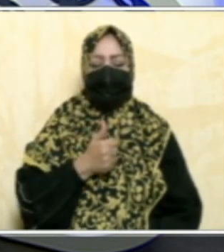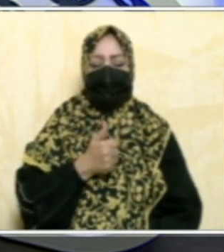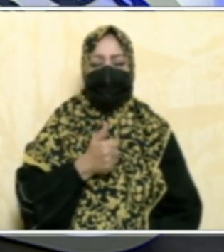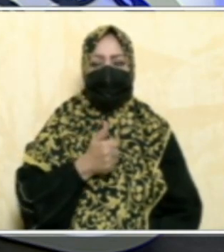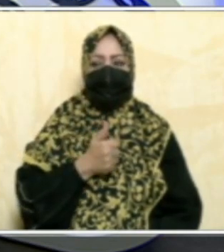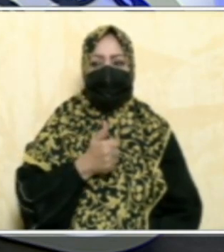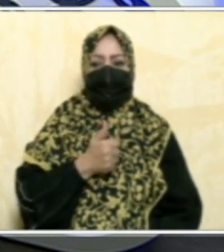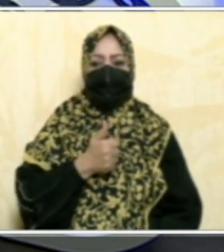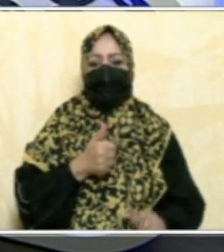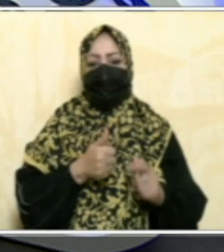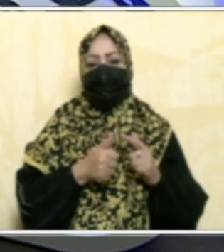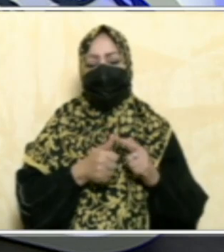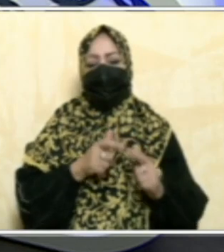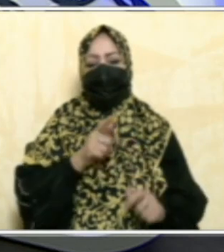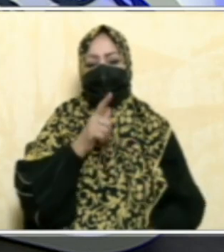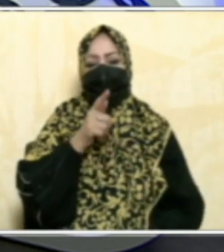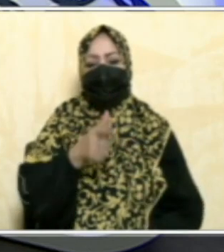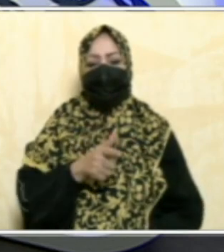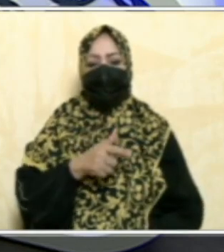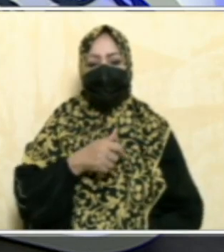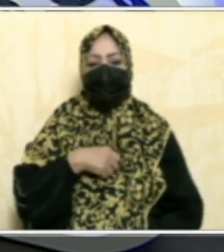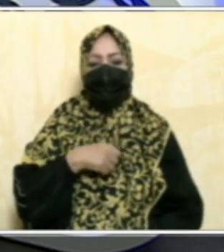وسلم